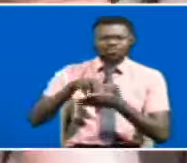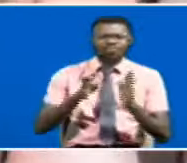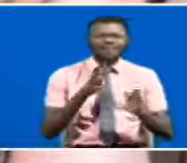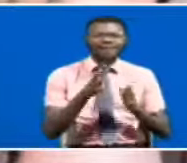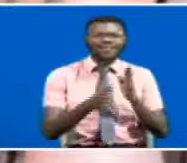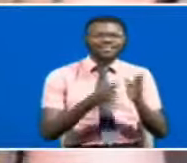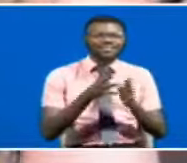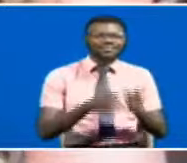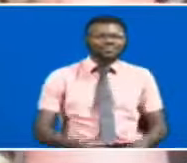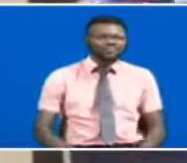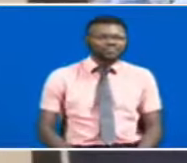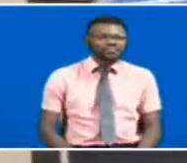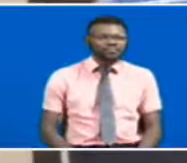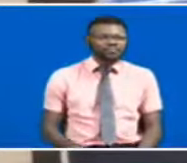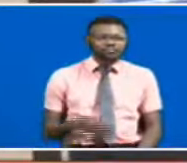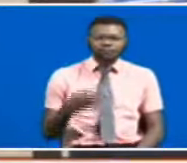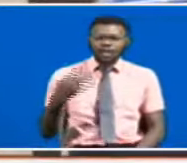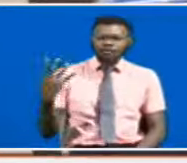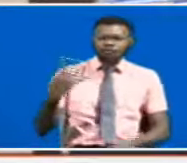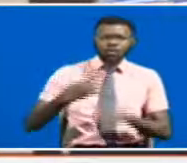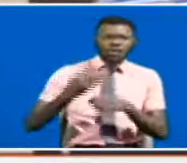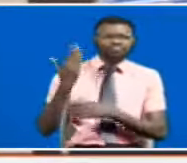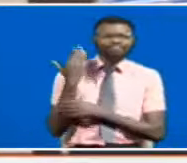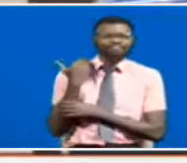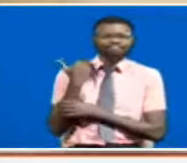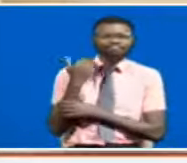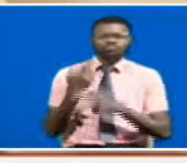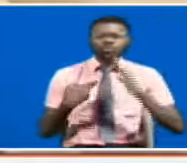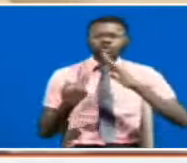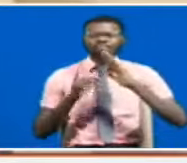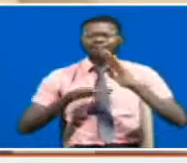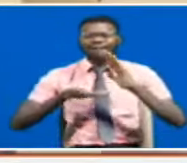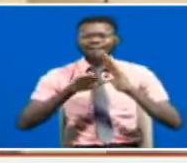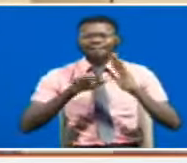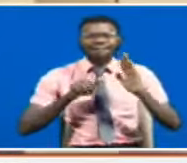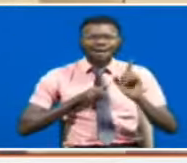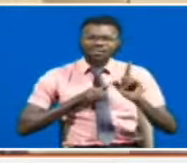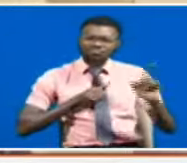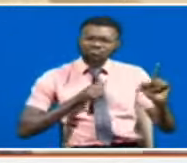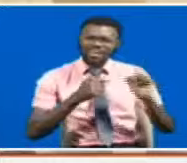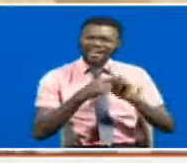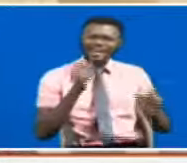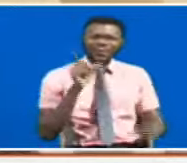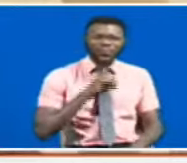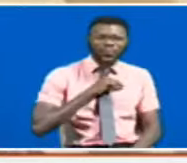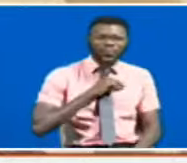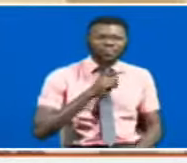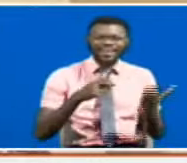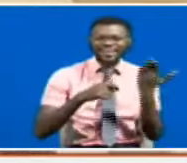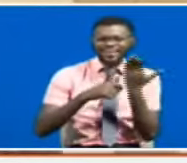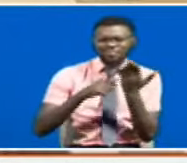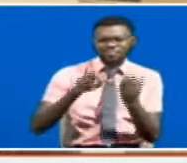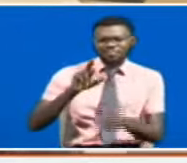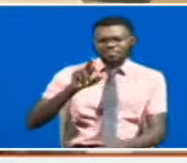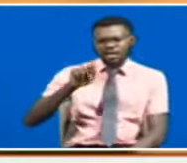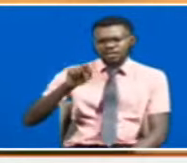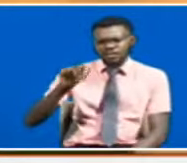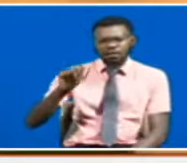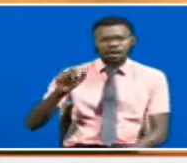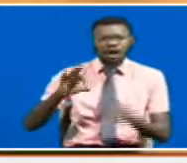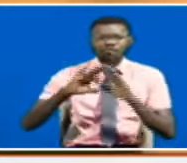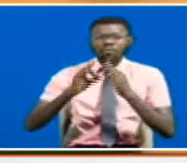Siku nne baada ya mauaji ya kikatili Roysambu, familia ya Rita Waeni Mwendo imetoa taarifa namna mwana